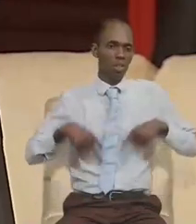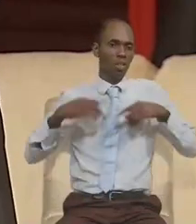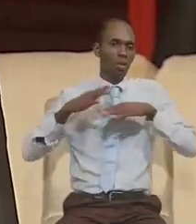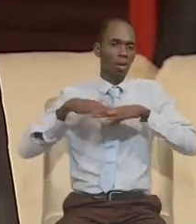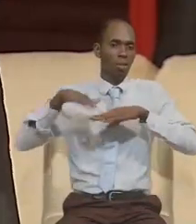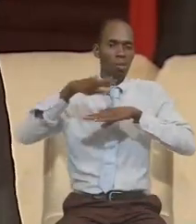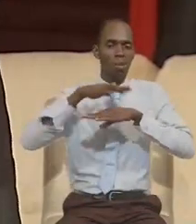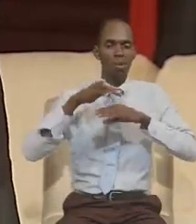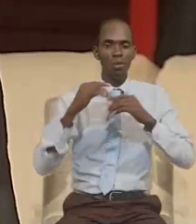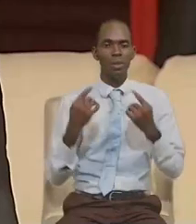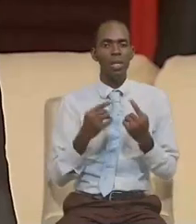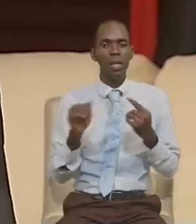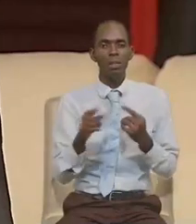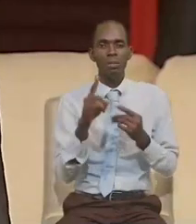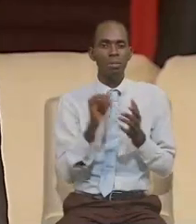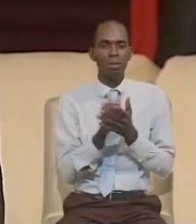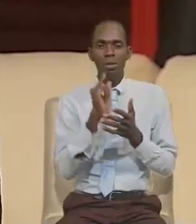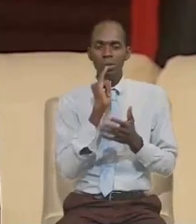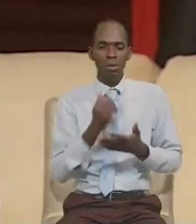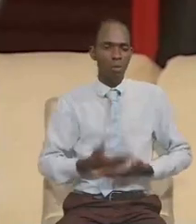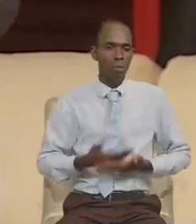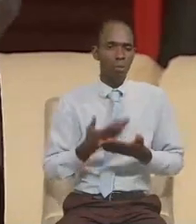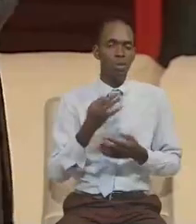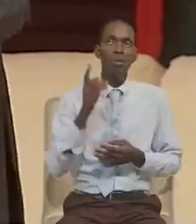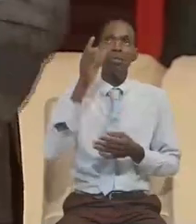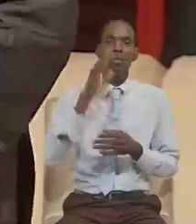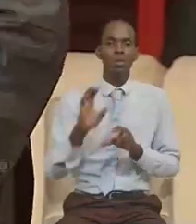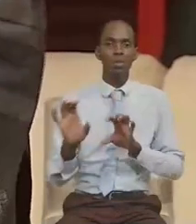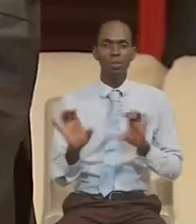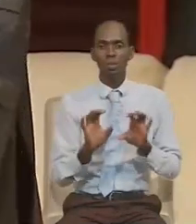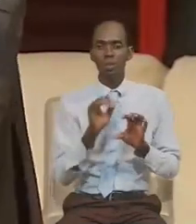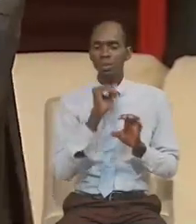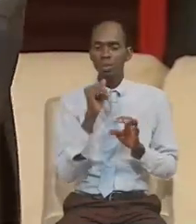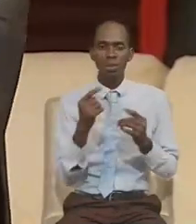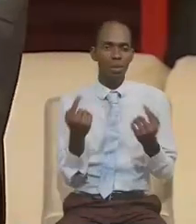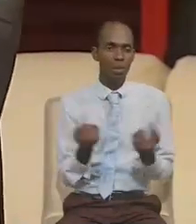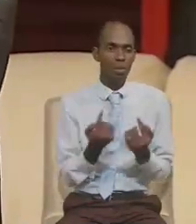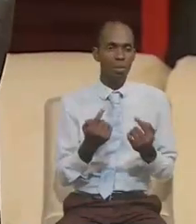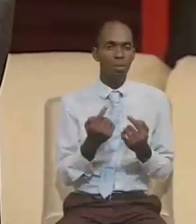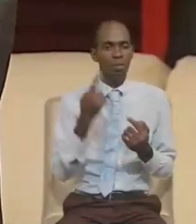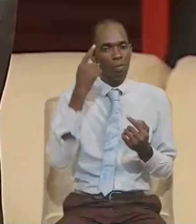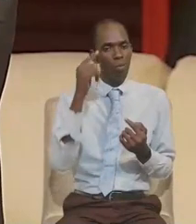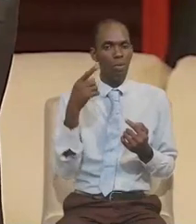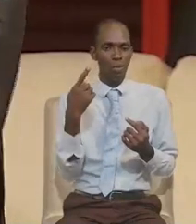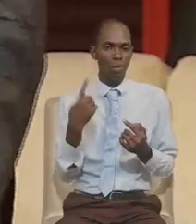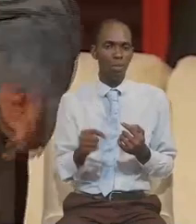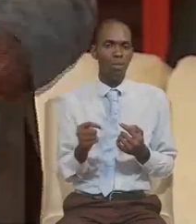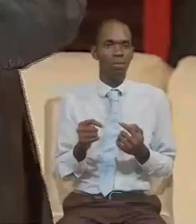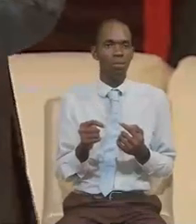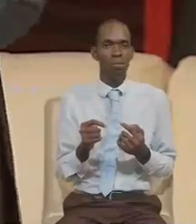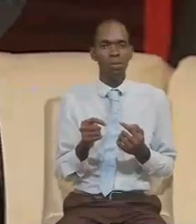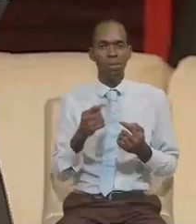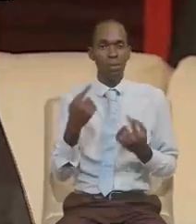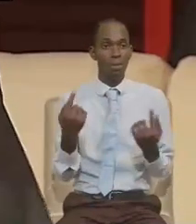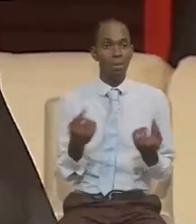de Dieu ne pratique pas le péché, car la semence de Dieu demeure en lui. et il ne peut